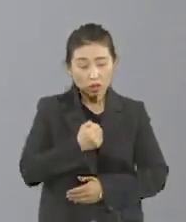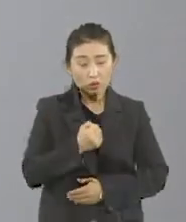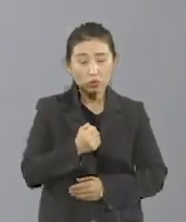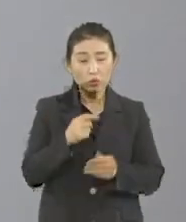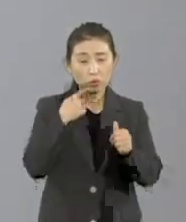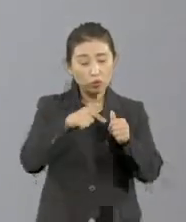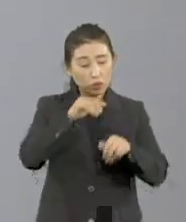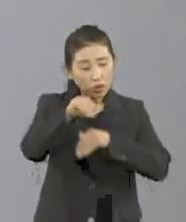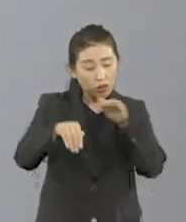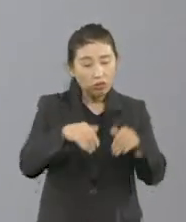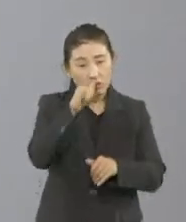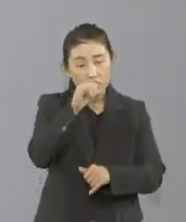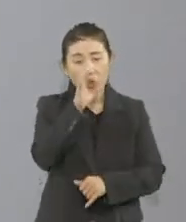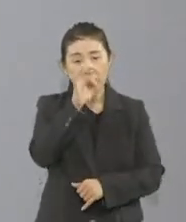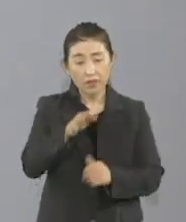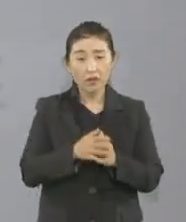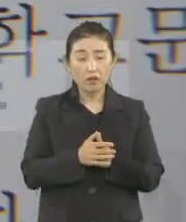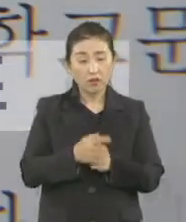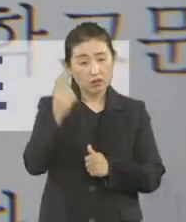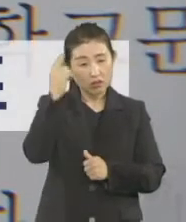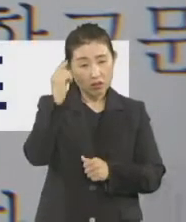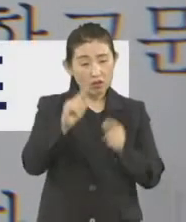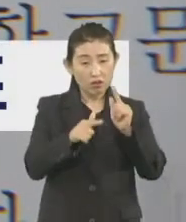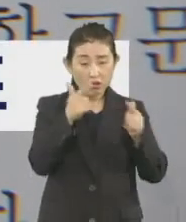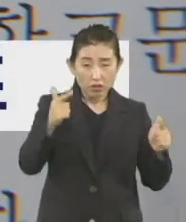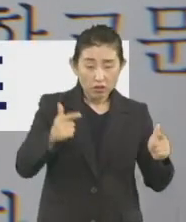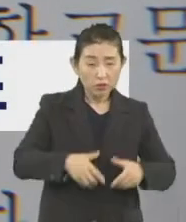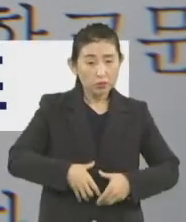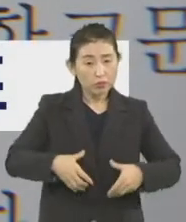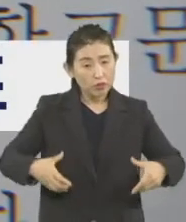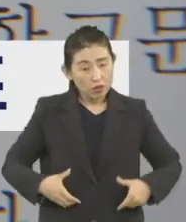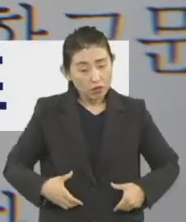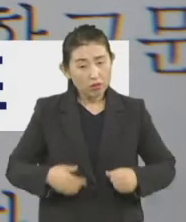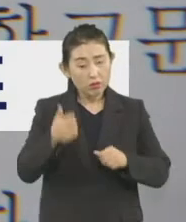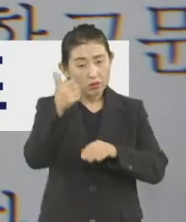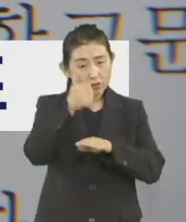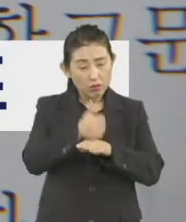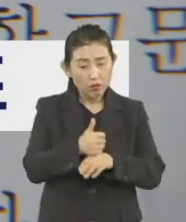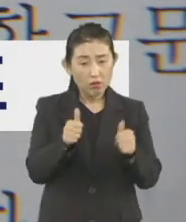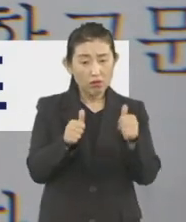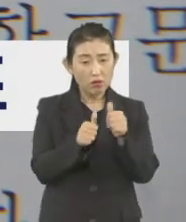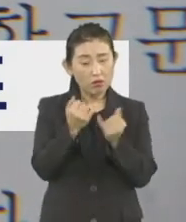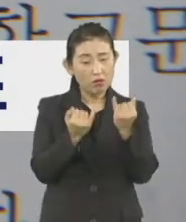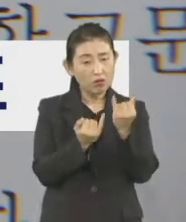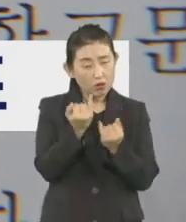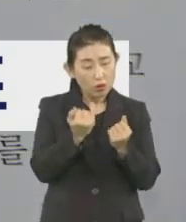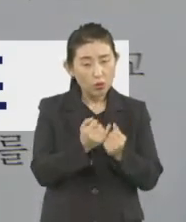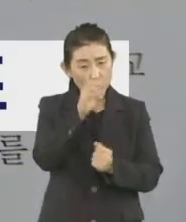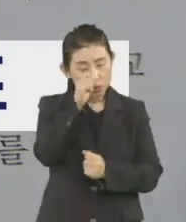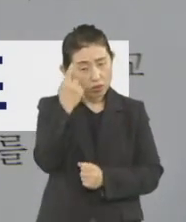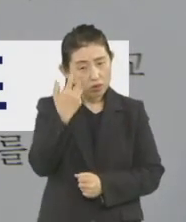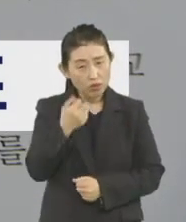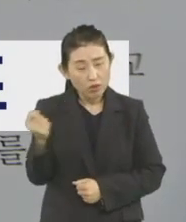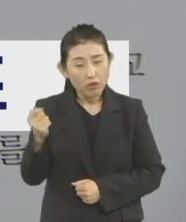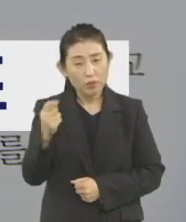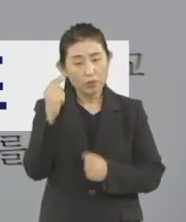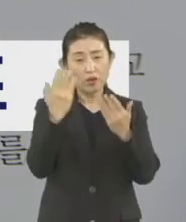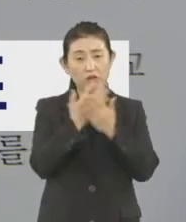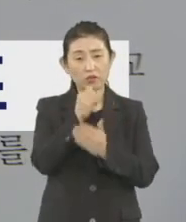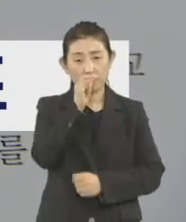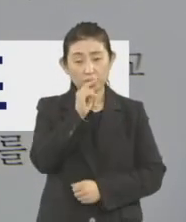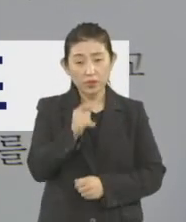않고 다원화를 이해하는 시민적 관용을 추구한다는 부분은 동성애를 미화한다는 주장도 제기됐습니다.